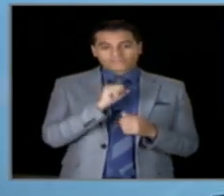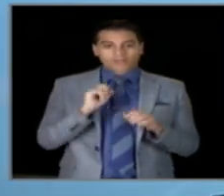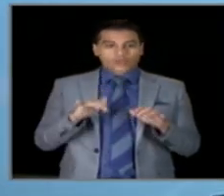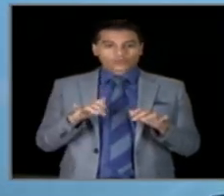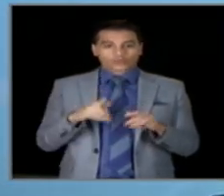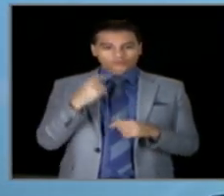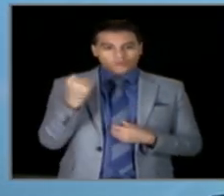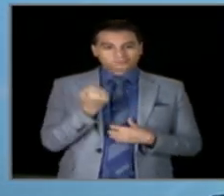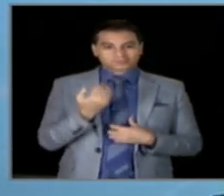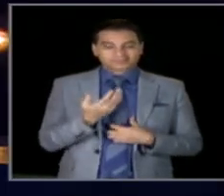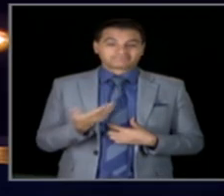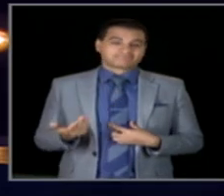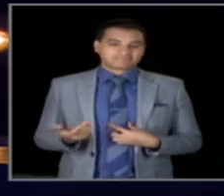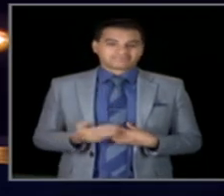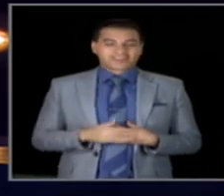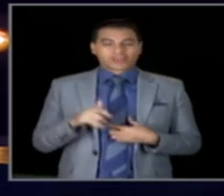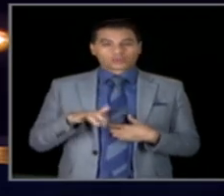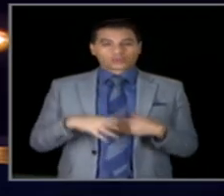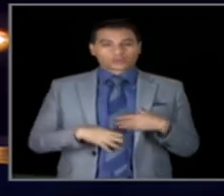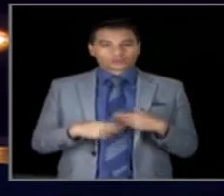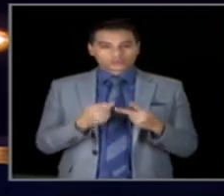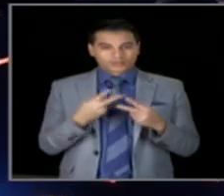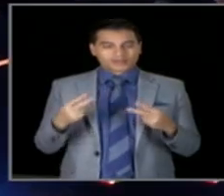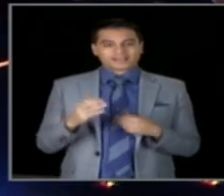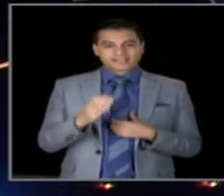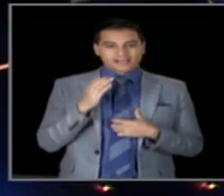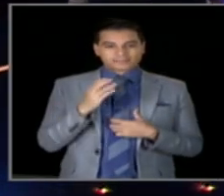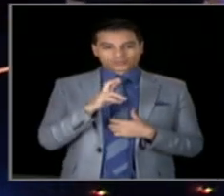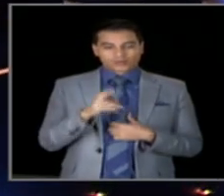تكنولوجيا. جايبني في المكان الغلط. تكنولوجيا، والسؤال هو: